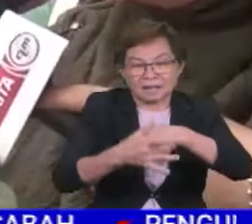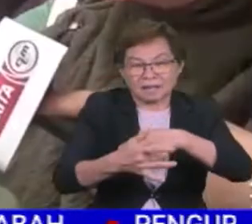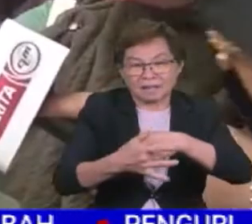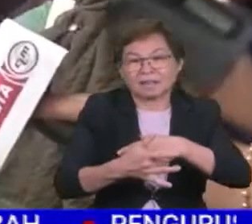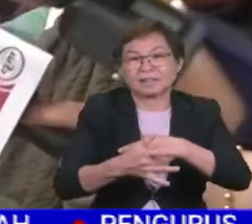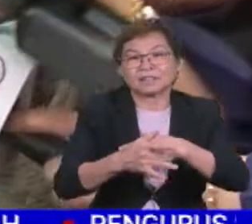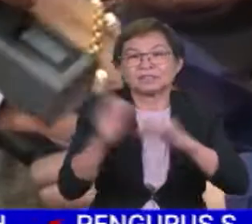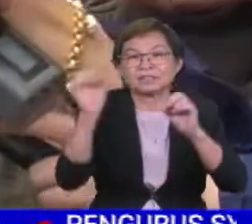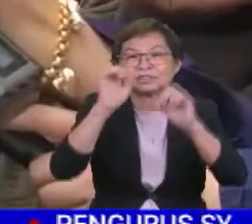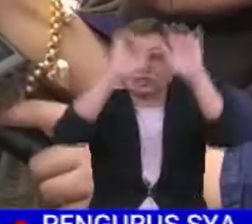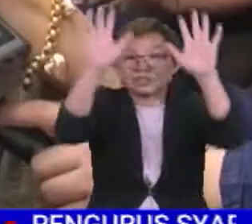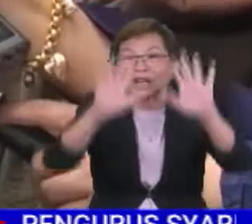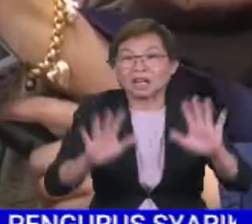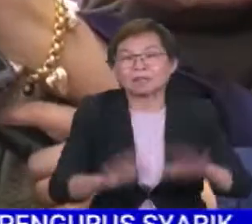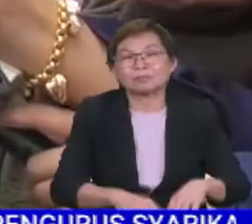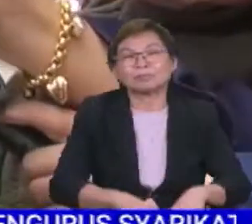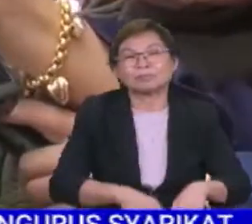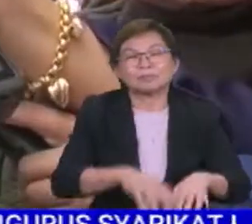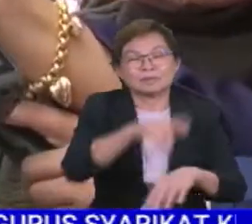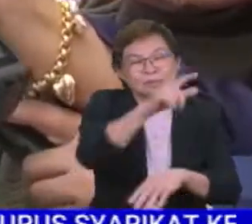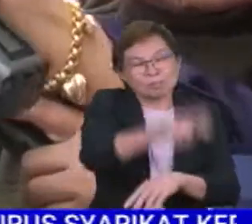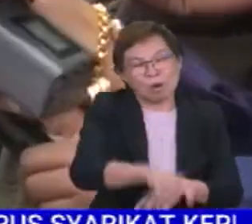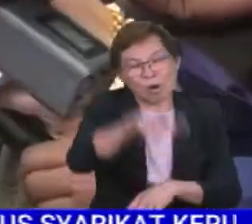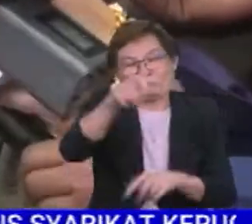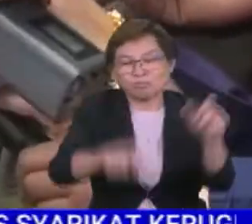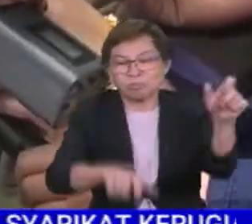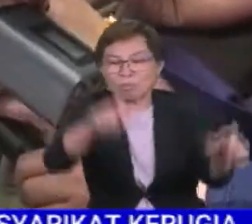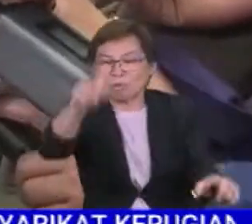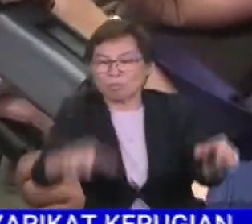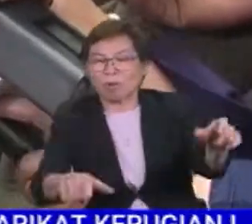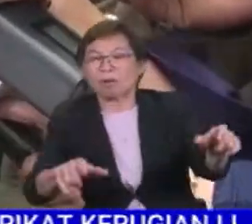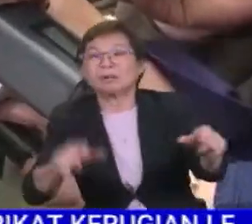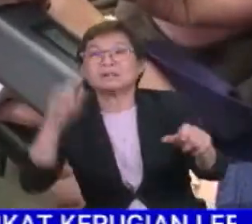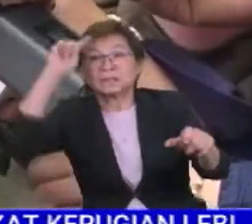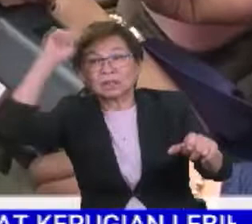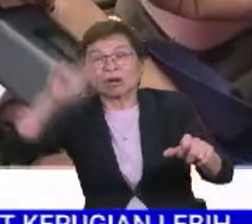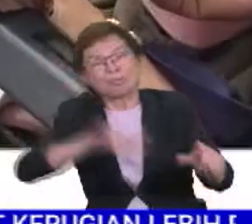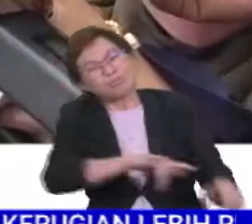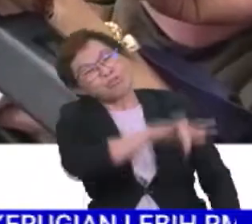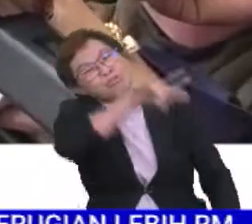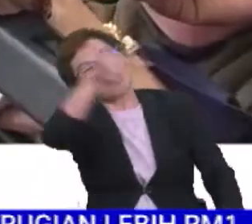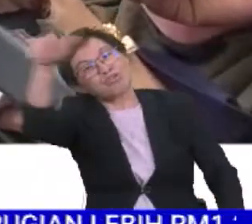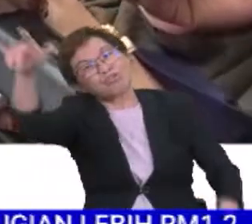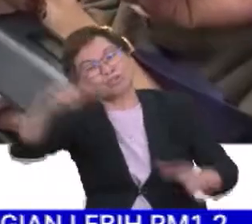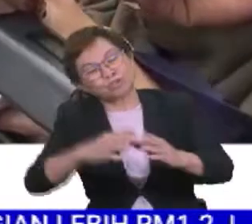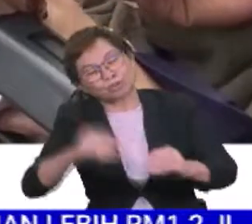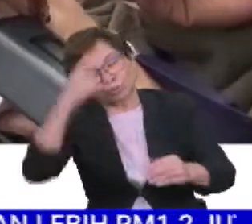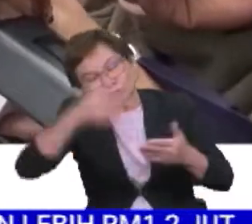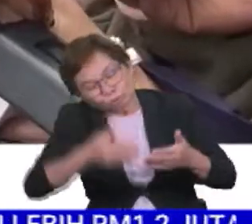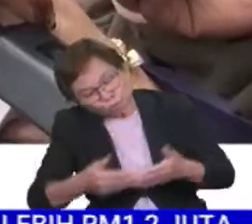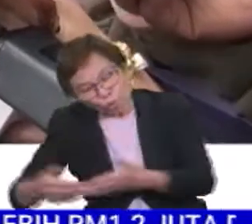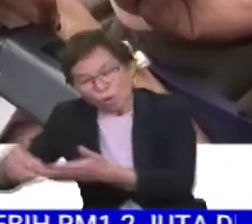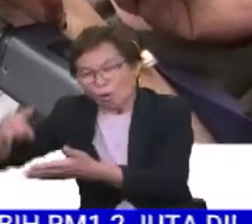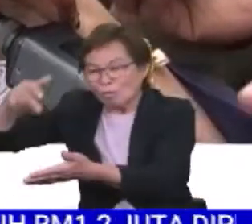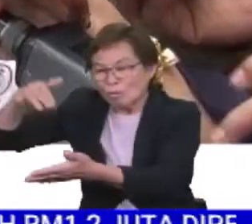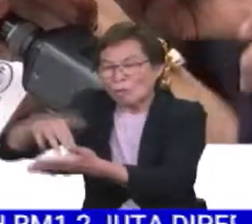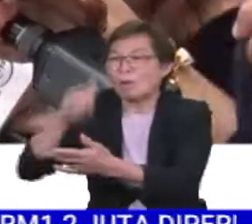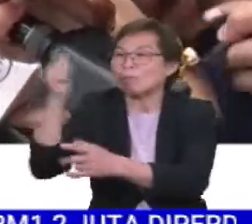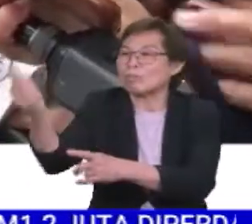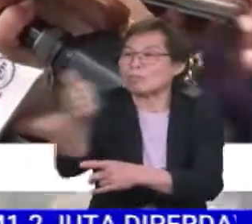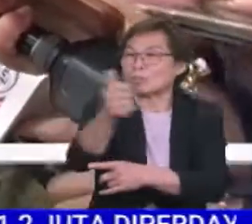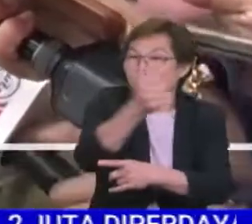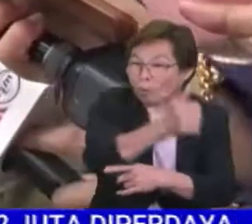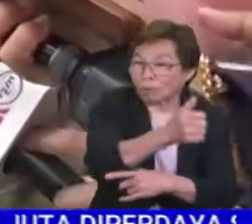anak nganu yang akan terbang ke iPhone untuk melanjutkan pengajian masing-masing